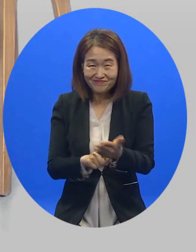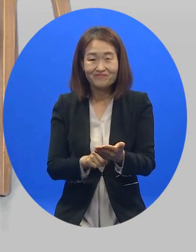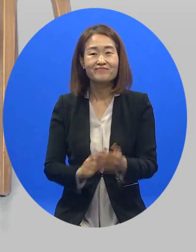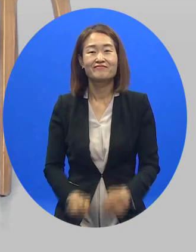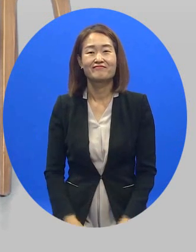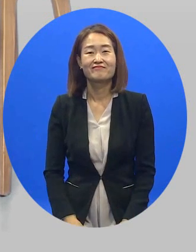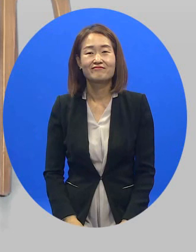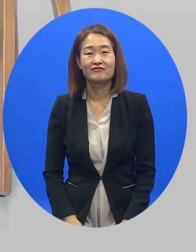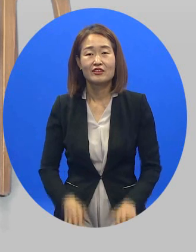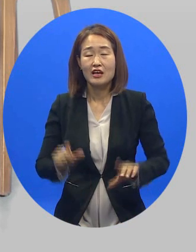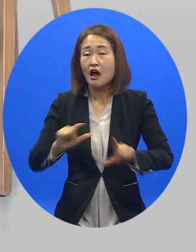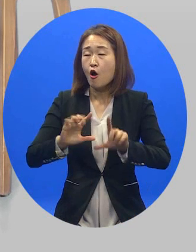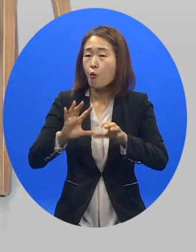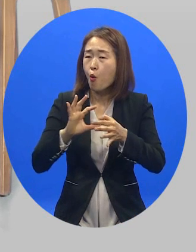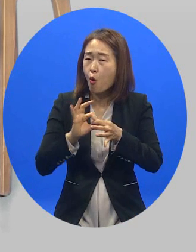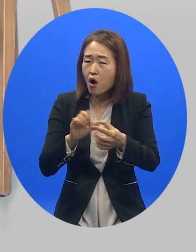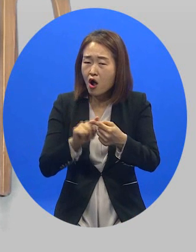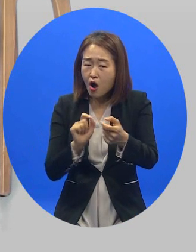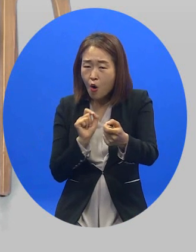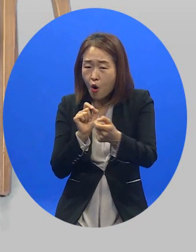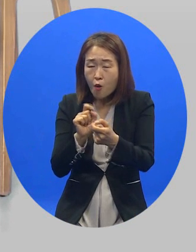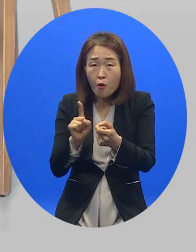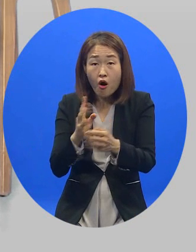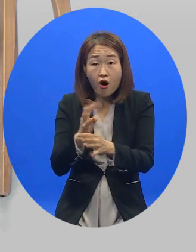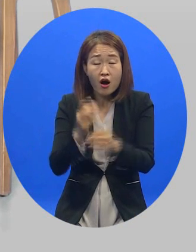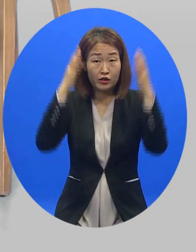않습니다. 계절의 여왕 얼마 남지